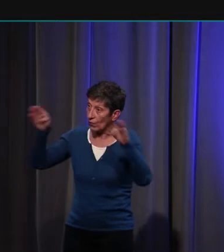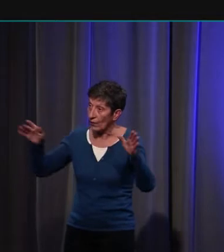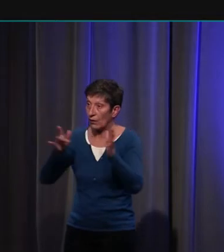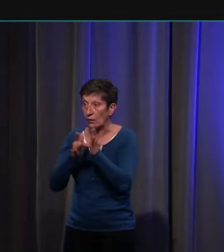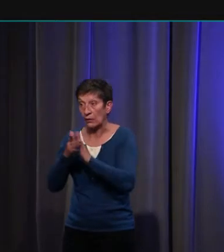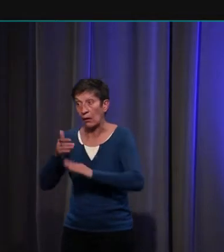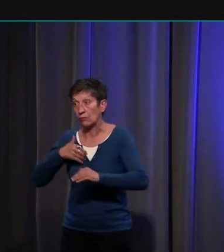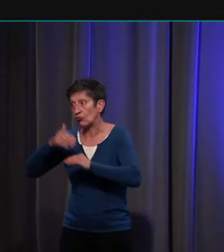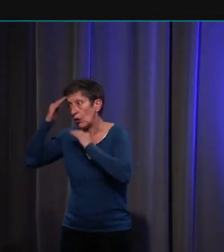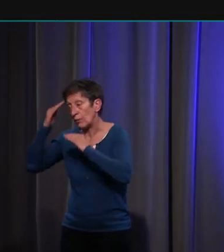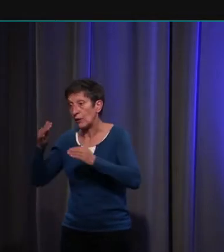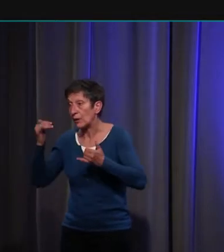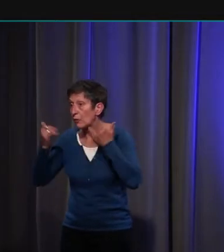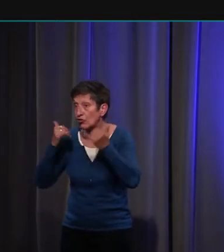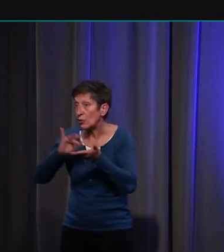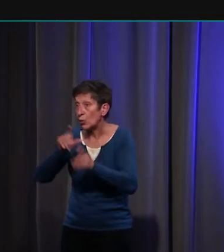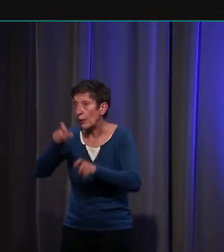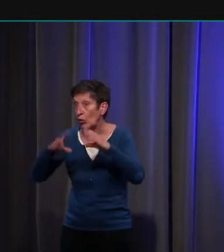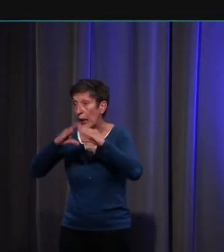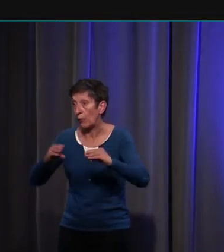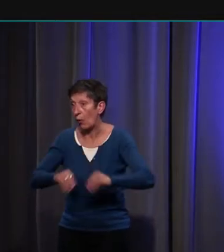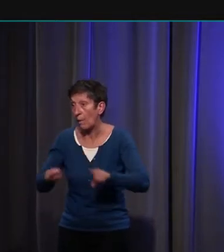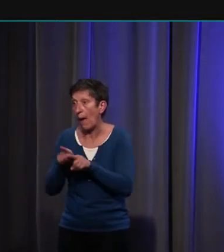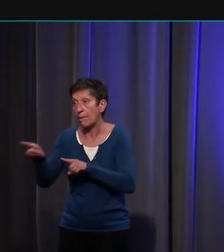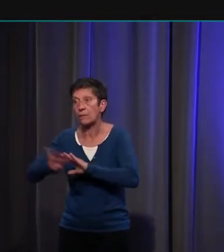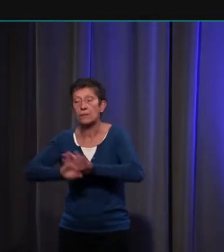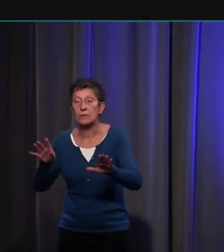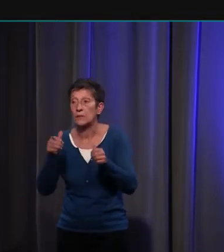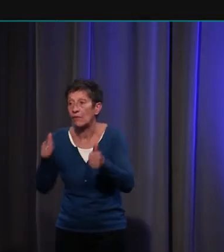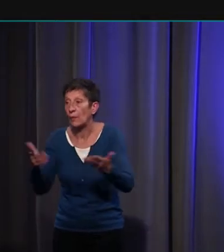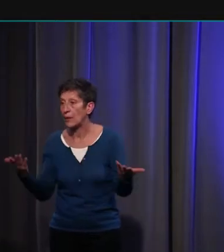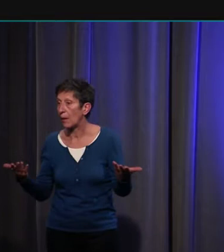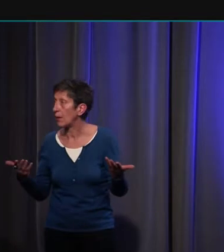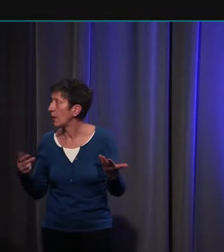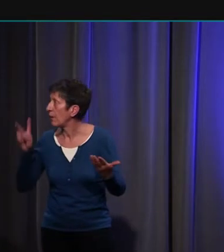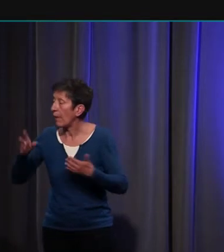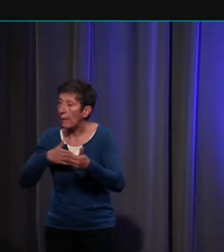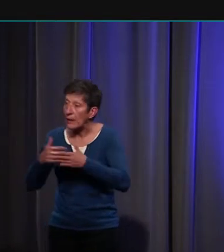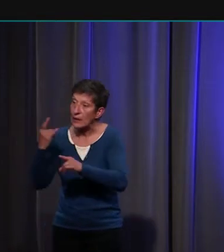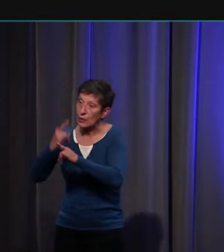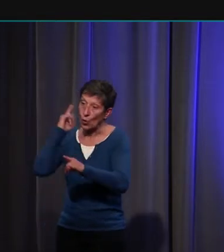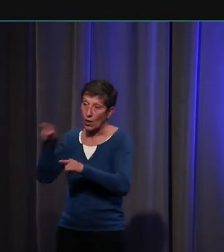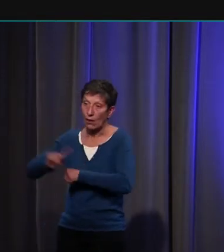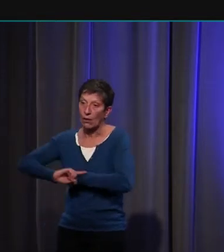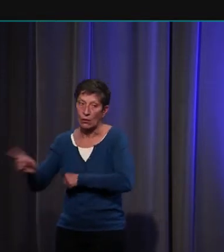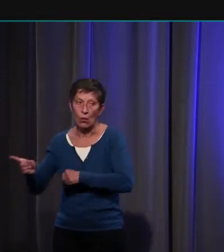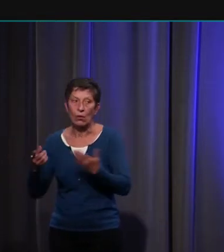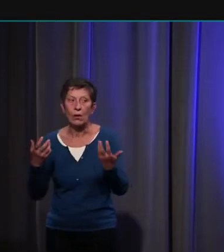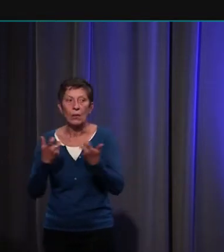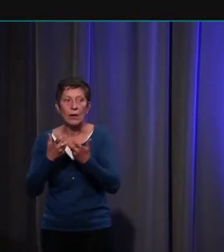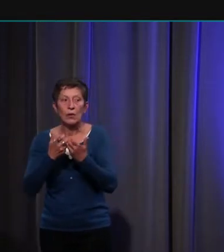si tous les vanités comme lui ça serait formidable mais il ne fait pas métier d'historien vous prennez actes sud